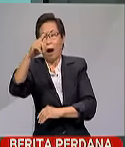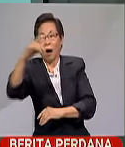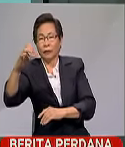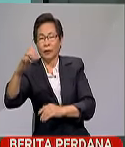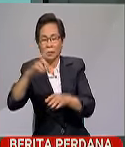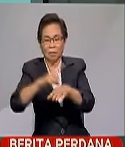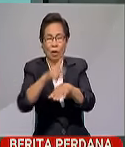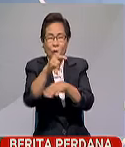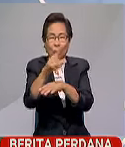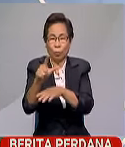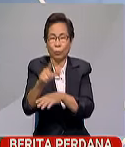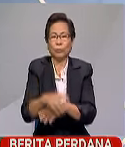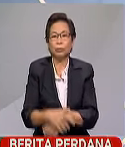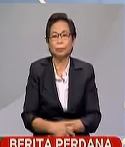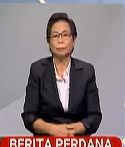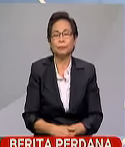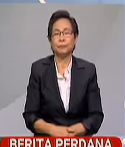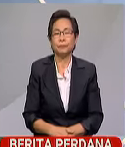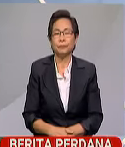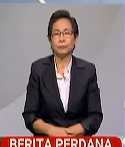Negara.